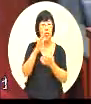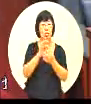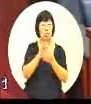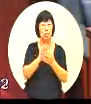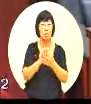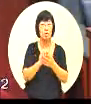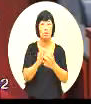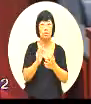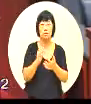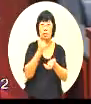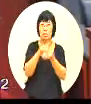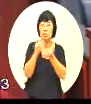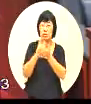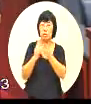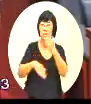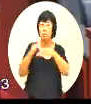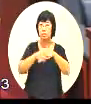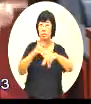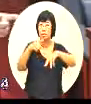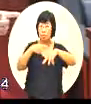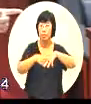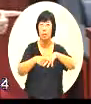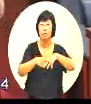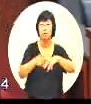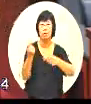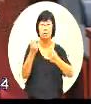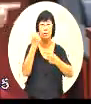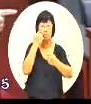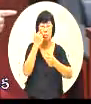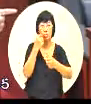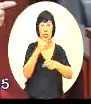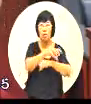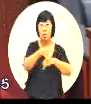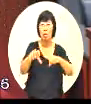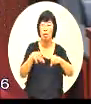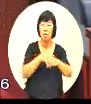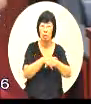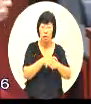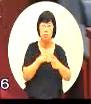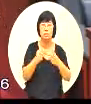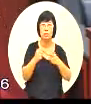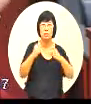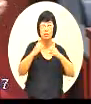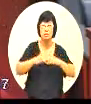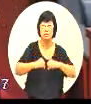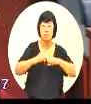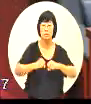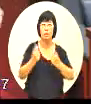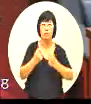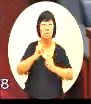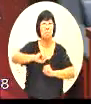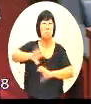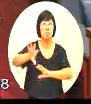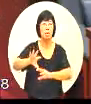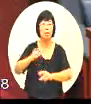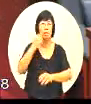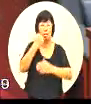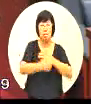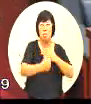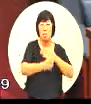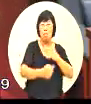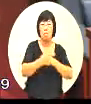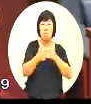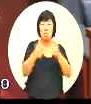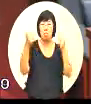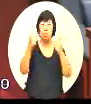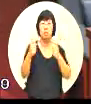本，一定要考虑进去的话，他讲牺牲环境、牺牲一些健康、对生活、对各种的一个伤害，这些边际